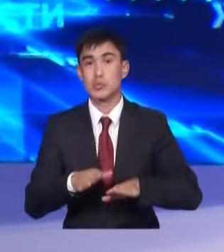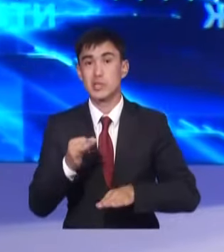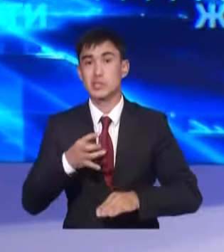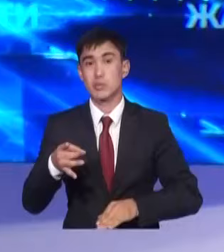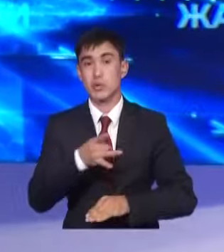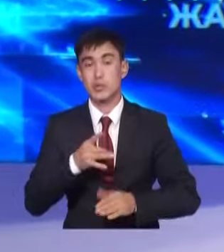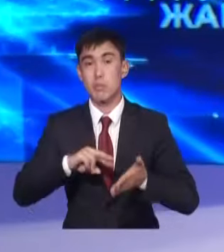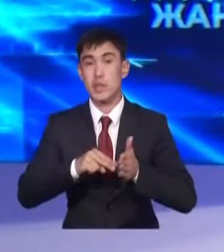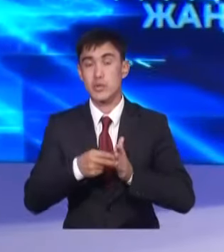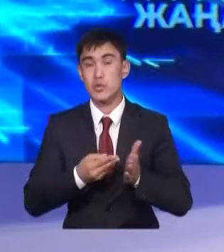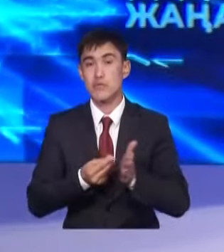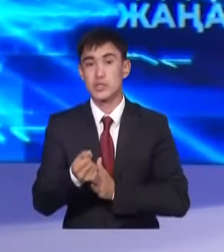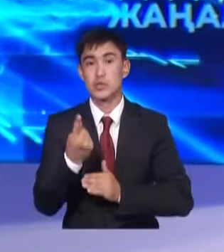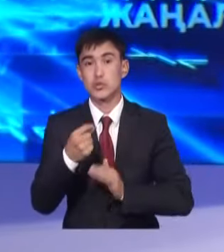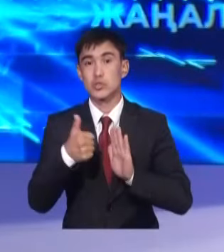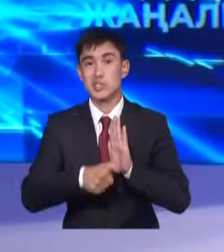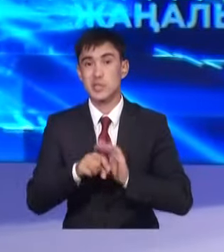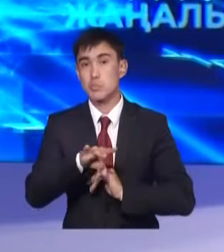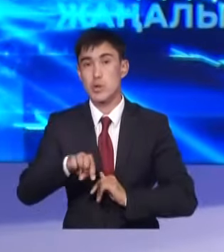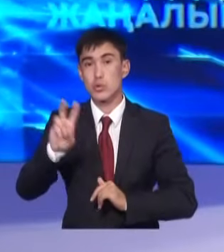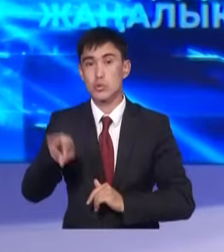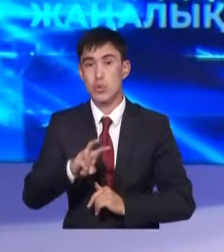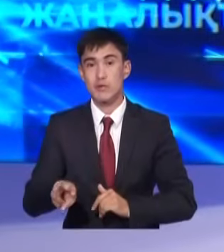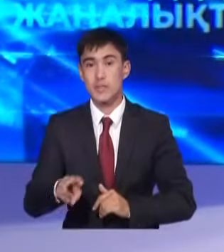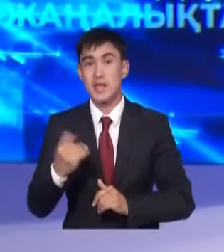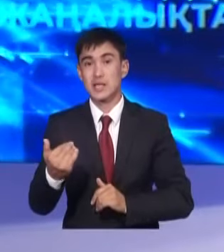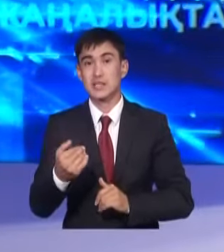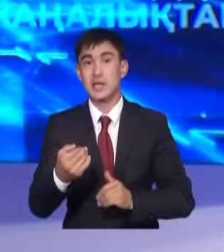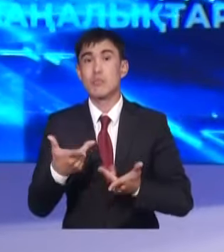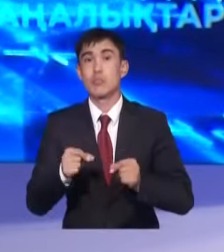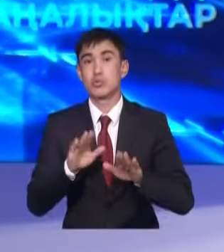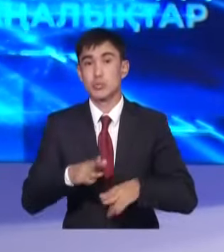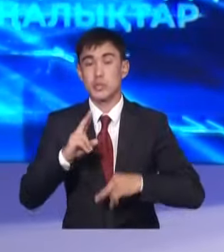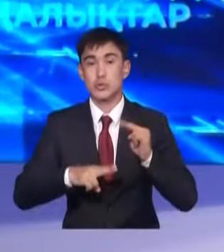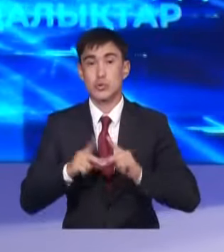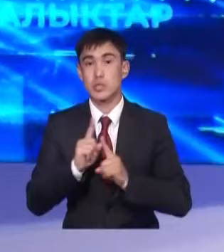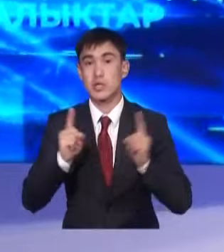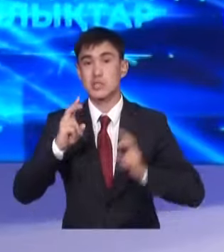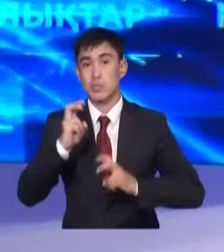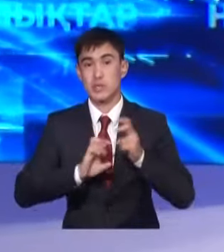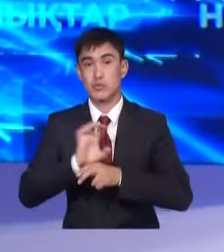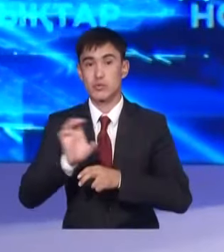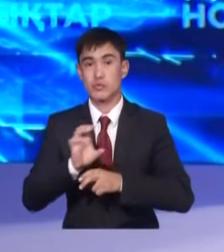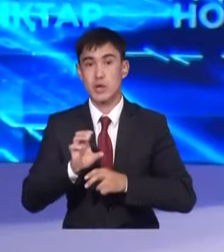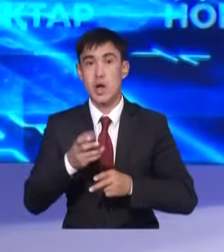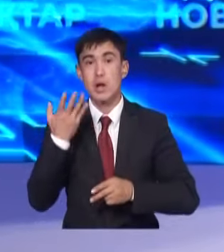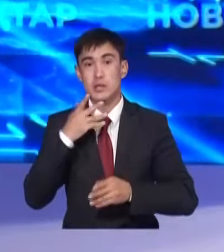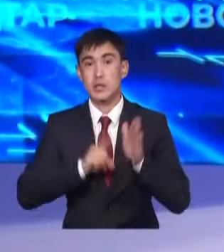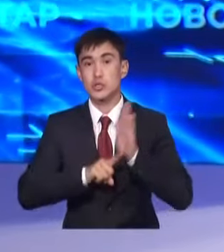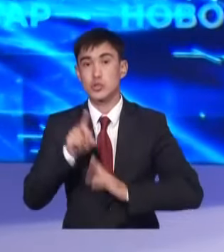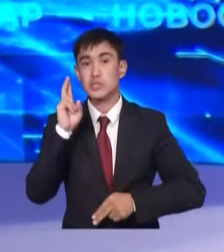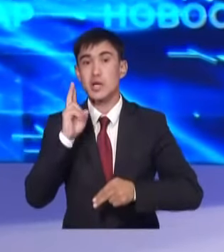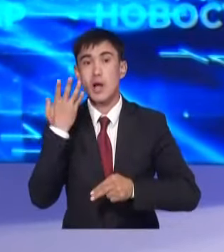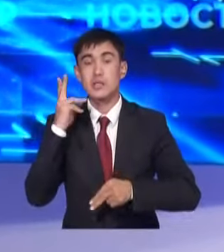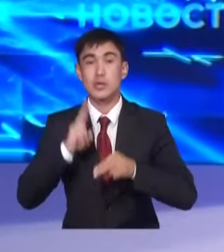илийском районе планируют инвестировать 160 млн долларов где именно будет построены Гигантское производственное предприятие Когда